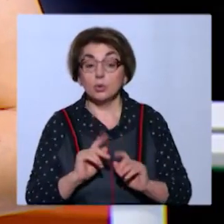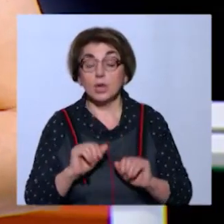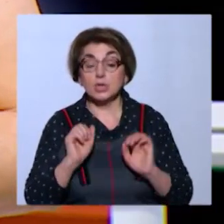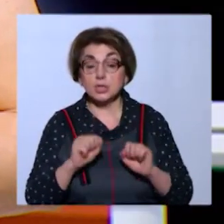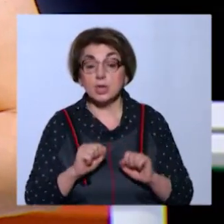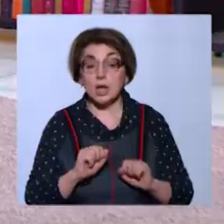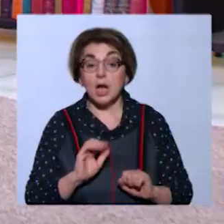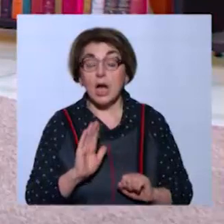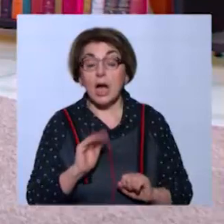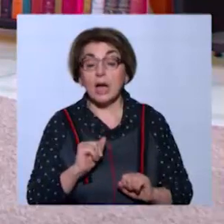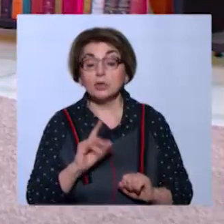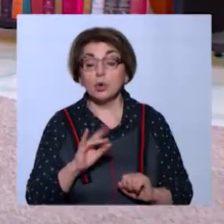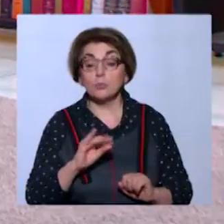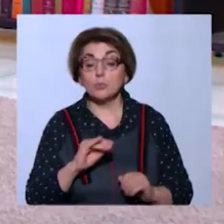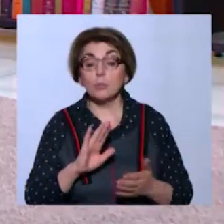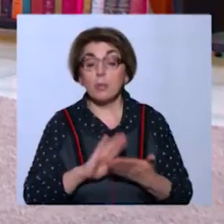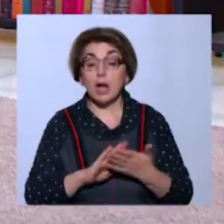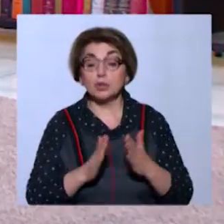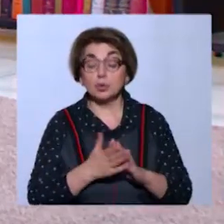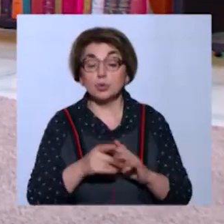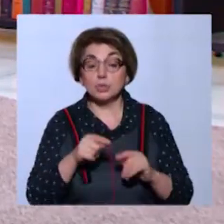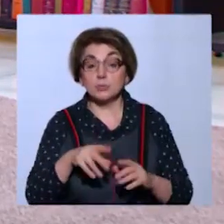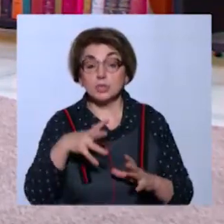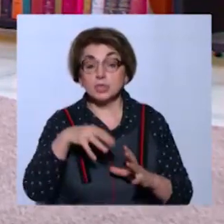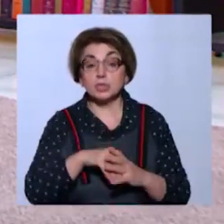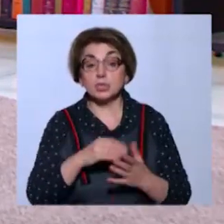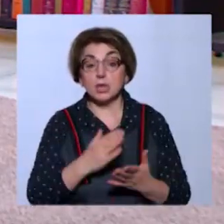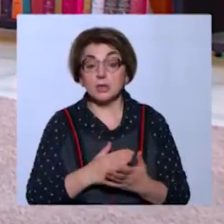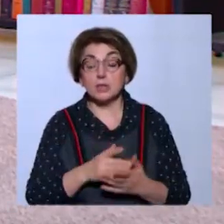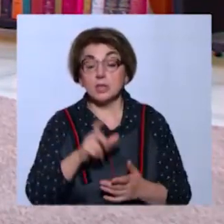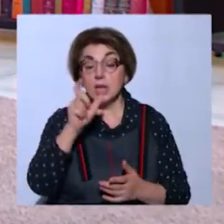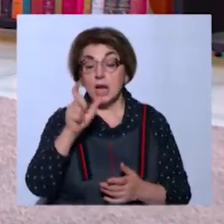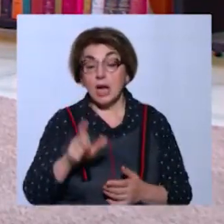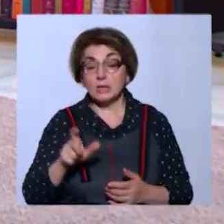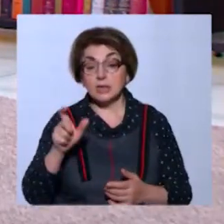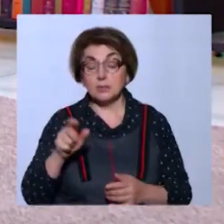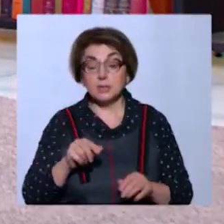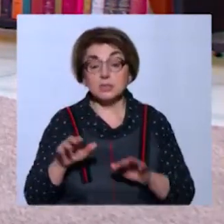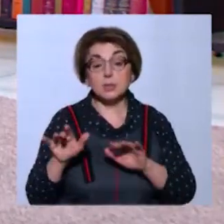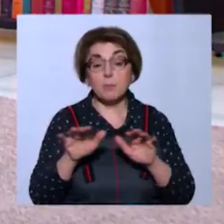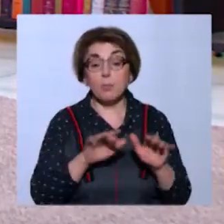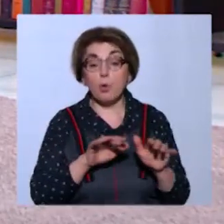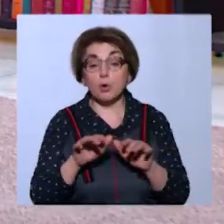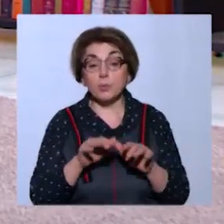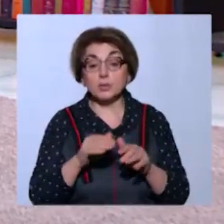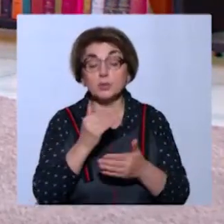შეეხება ანთროპოგენურ ფაქტორში, გაერთიანებულია ადამიანის